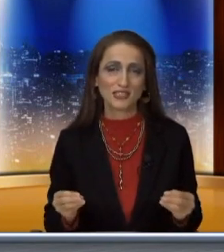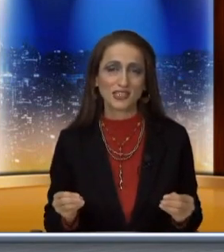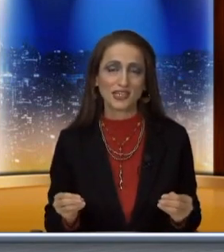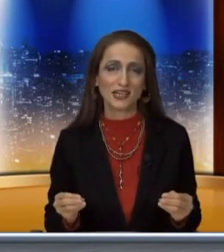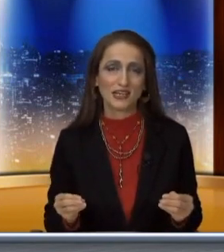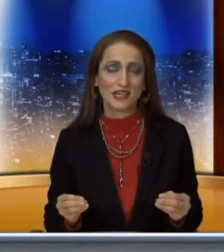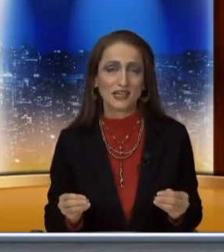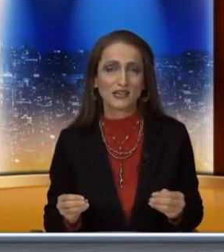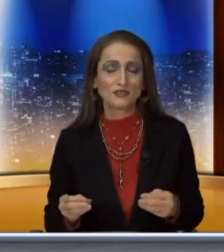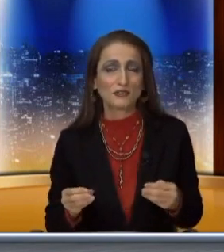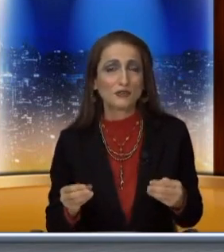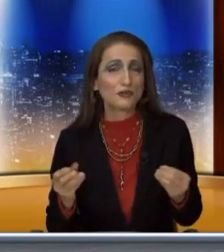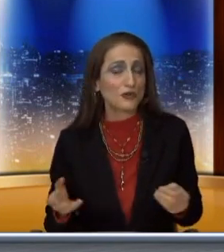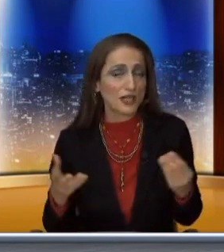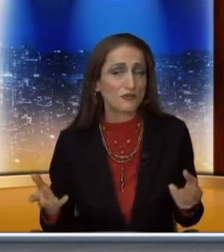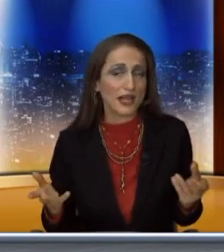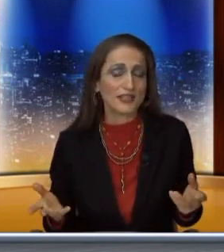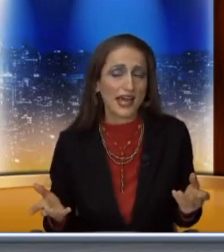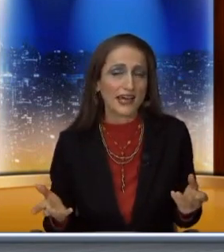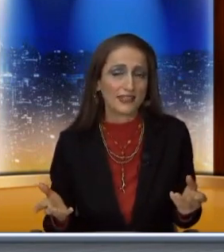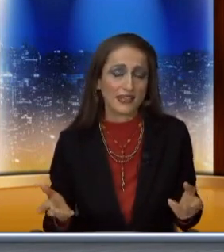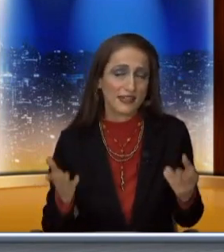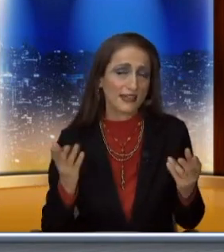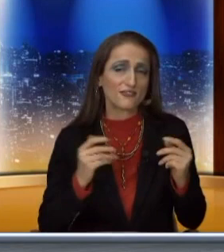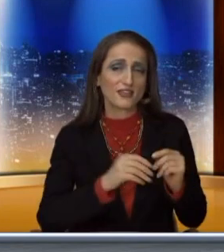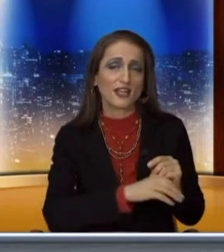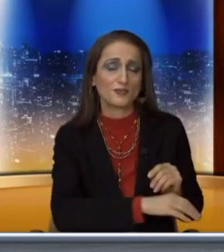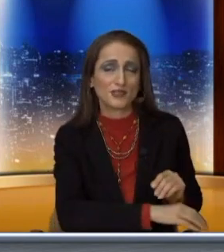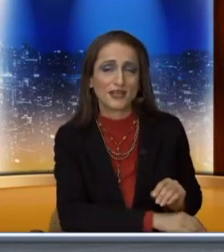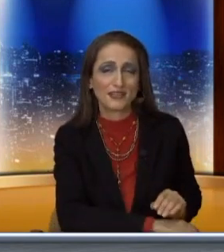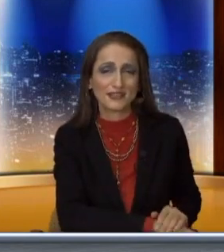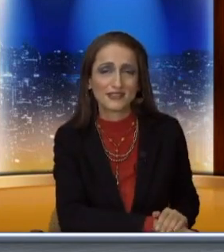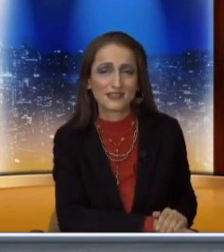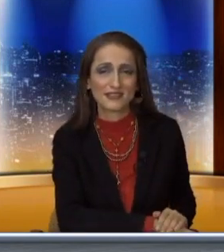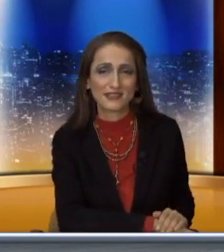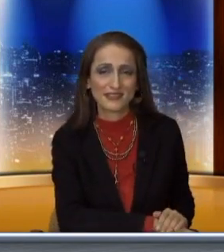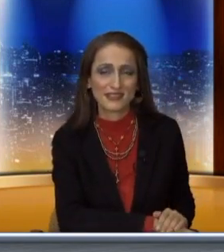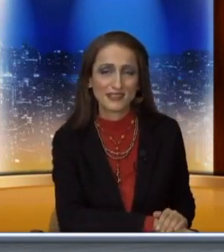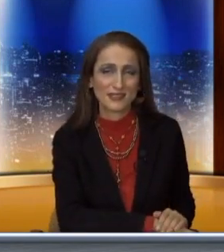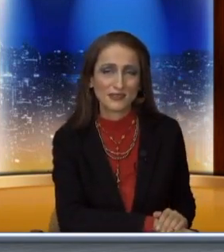هالشكل شخصية تكون قدوة لنا احنا. اتفضل أبونا.